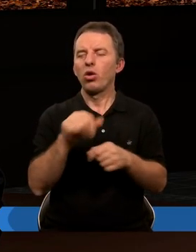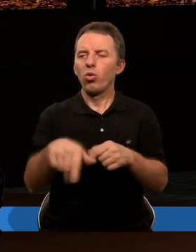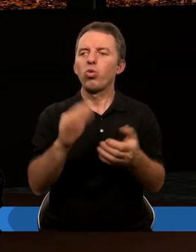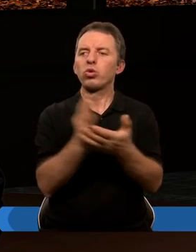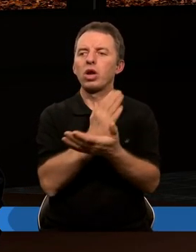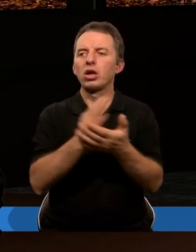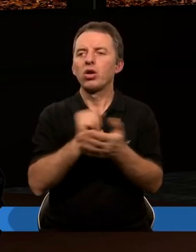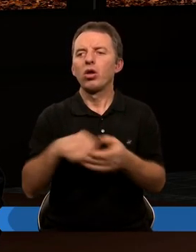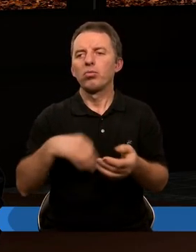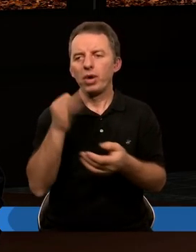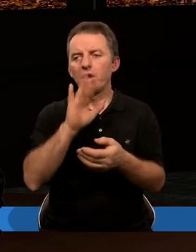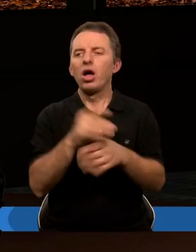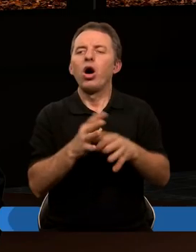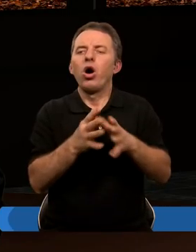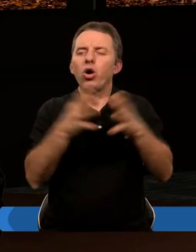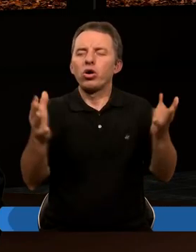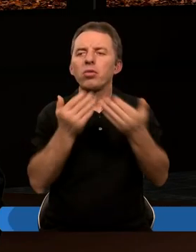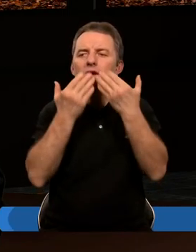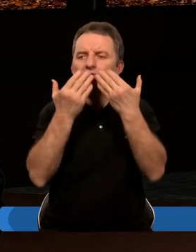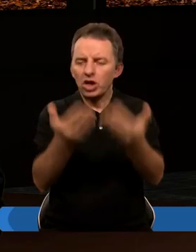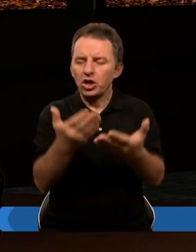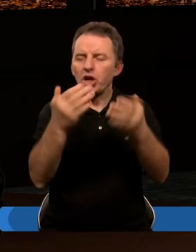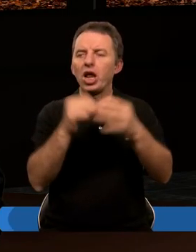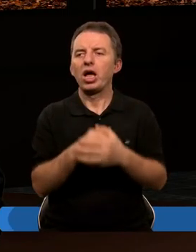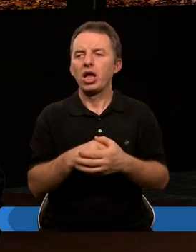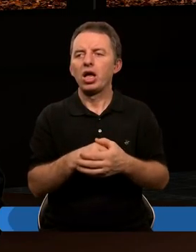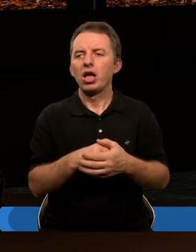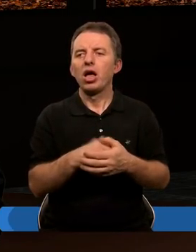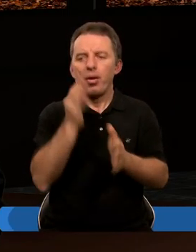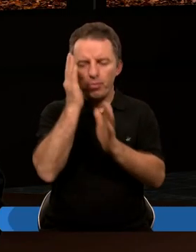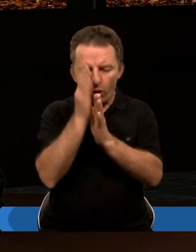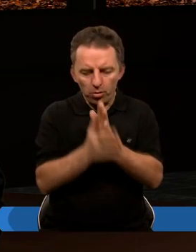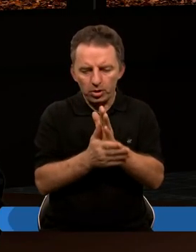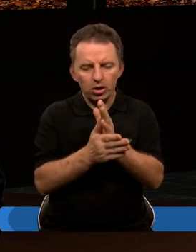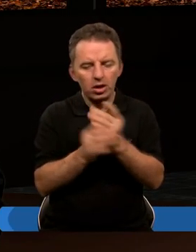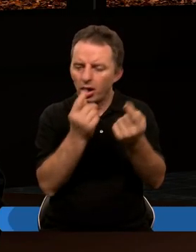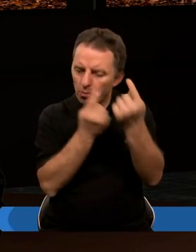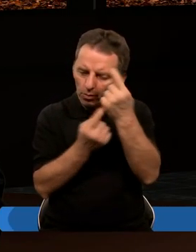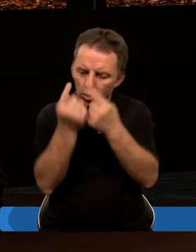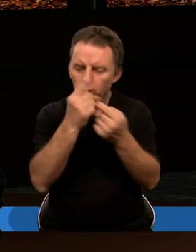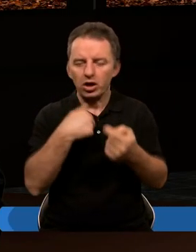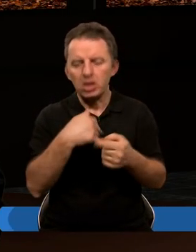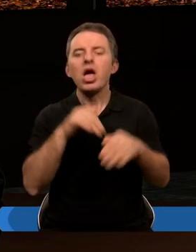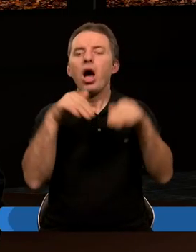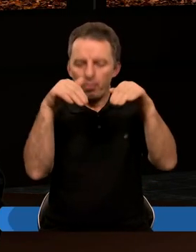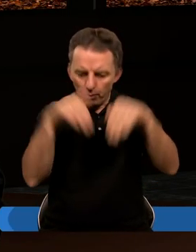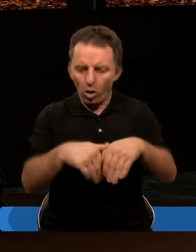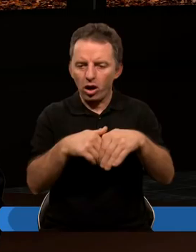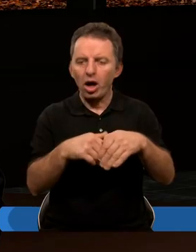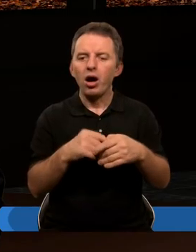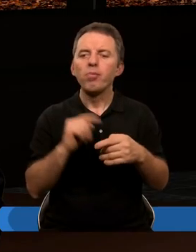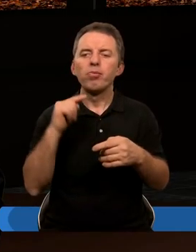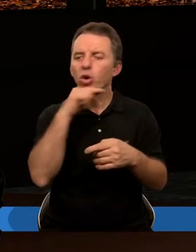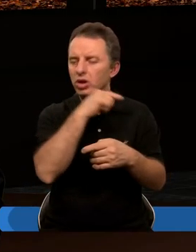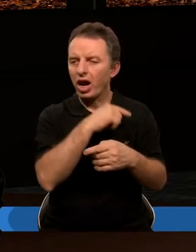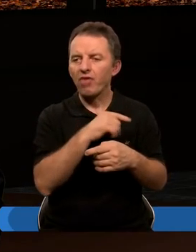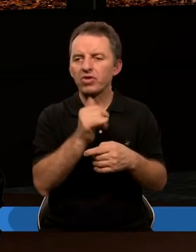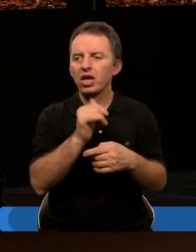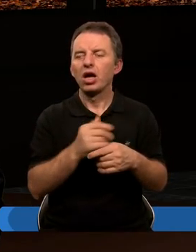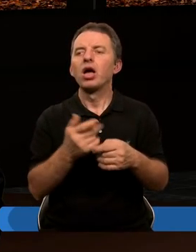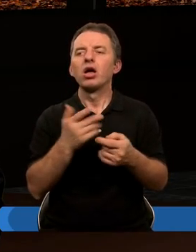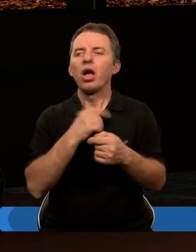uzależniony od Pana Boga, ogromnie Mu wdzięczny, ale po prostu nie łudzę się, że coś potrafię, że coś mogę, że nad czymś